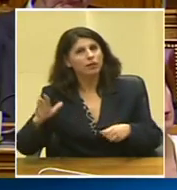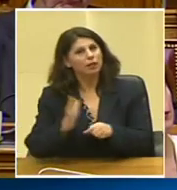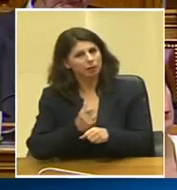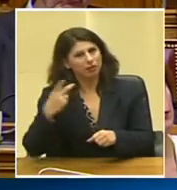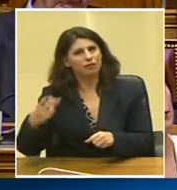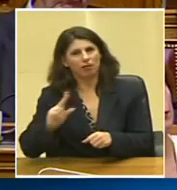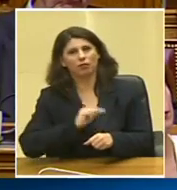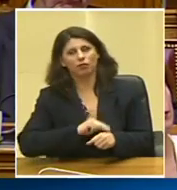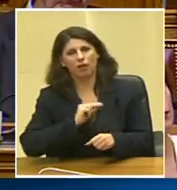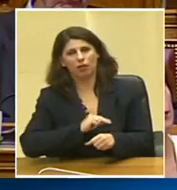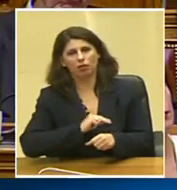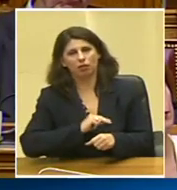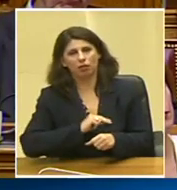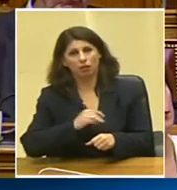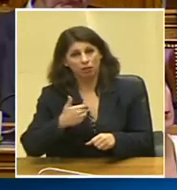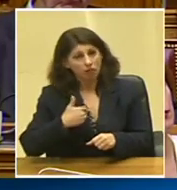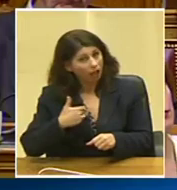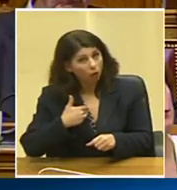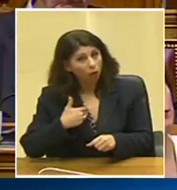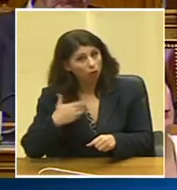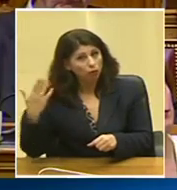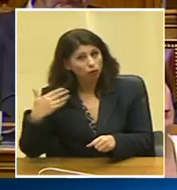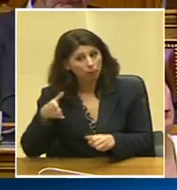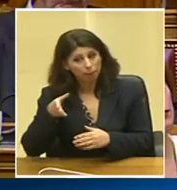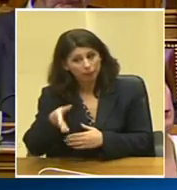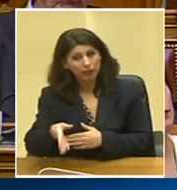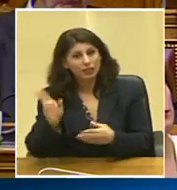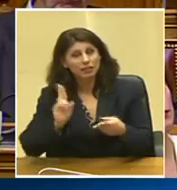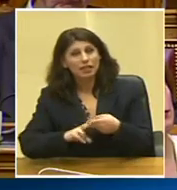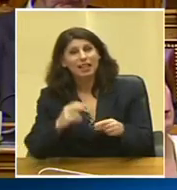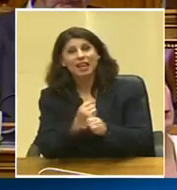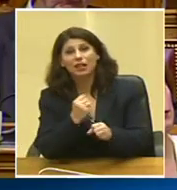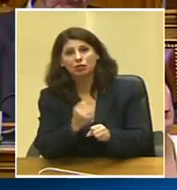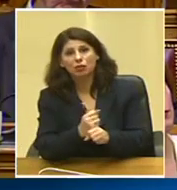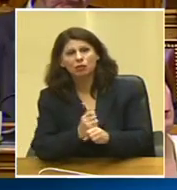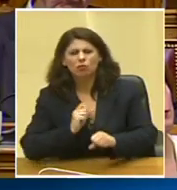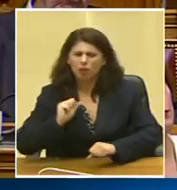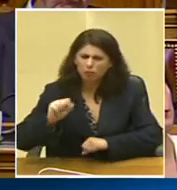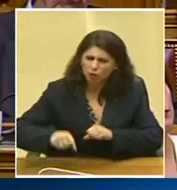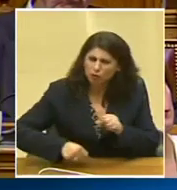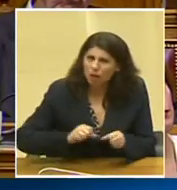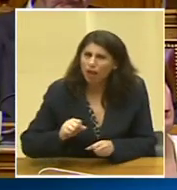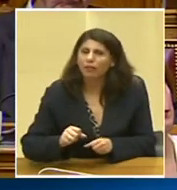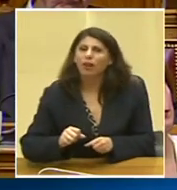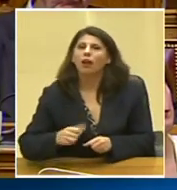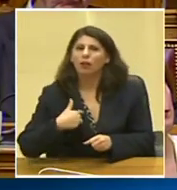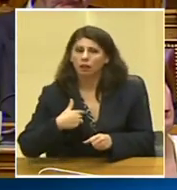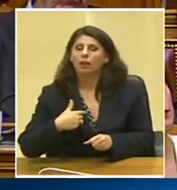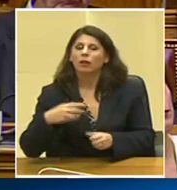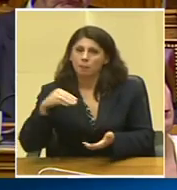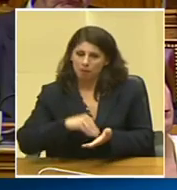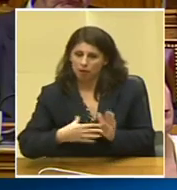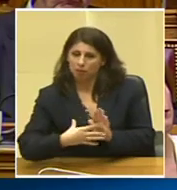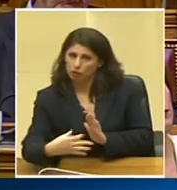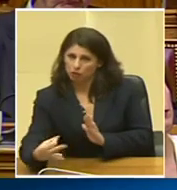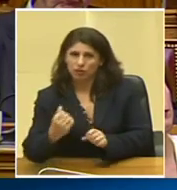του συμφέροντα. Και ήμουν εγώ αυτός ο οποίος πήγα και συνάντησα τους εργαζόμενους, οι οποίοι κάναν αγώνα και οι οποίοι επαναπροσληφθήκαν στη δουλειά